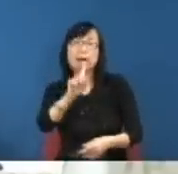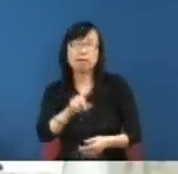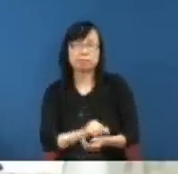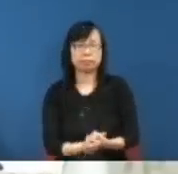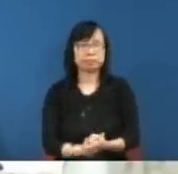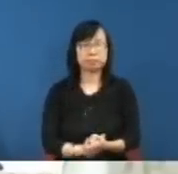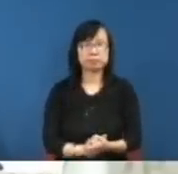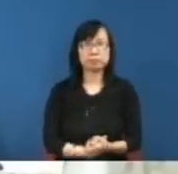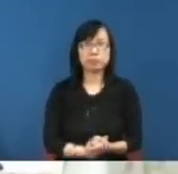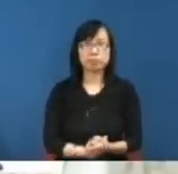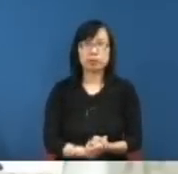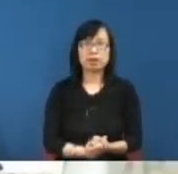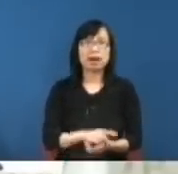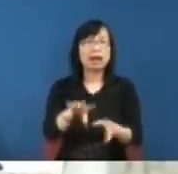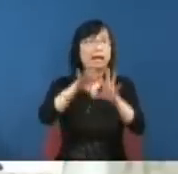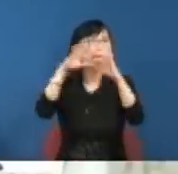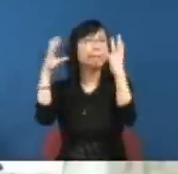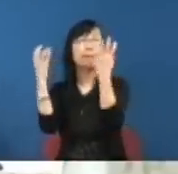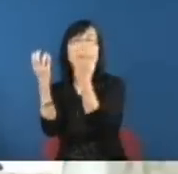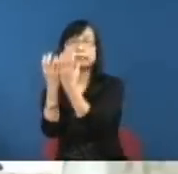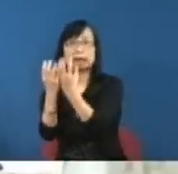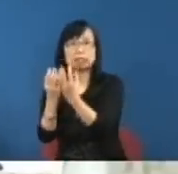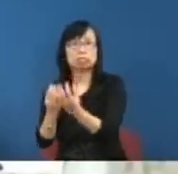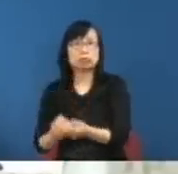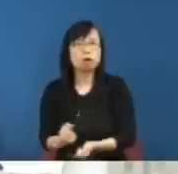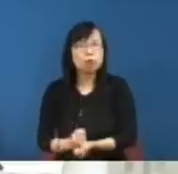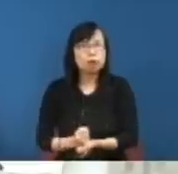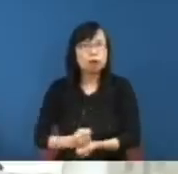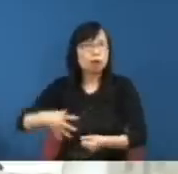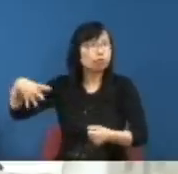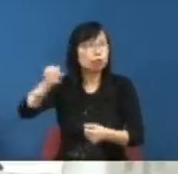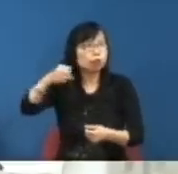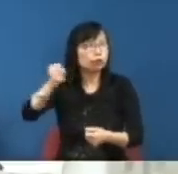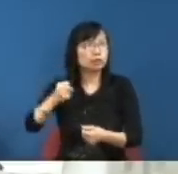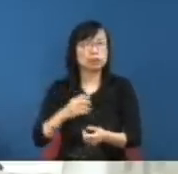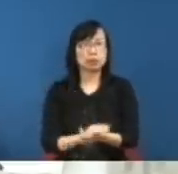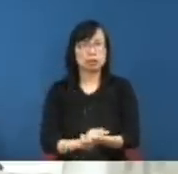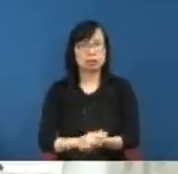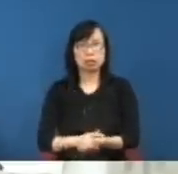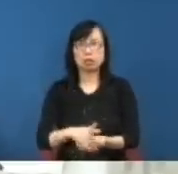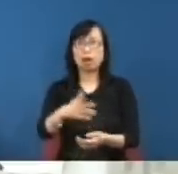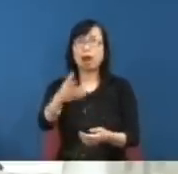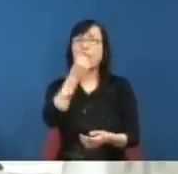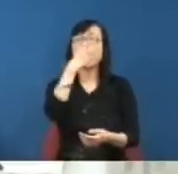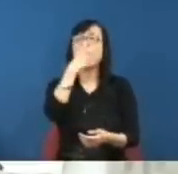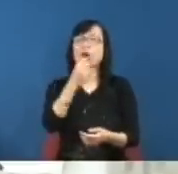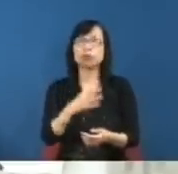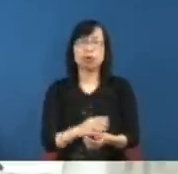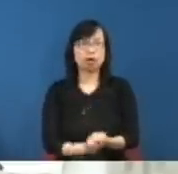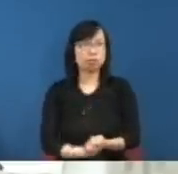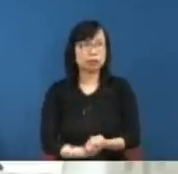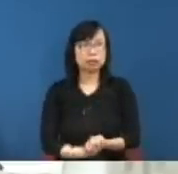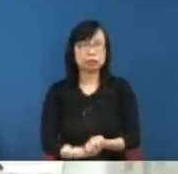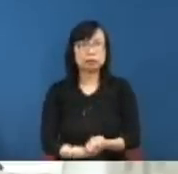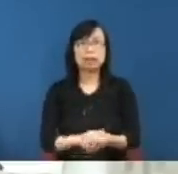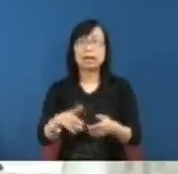是一班人統治另一班人的工具，是不是？在香港就有我們這個即是